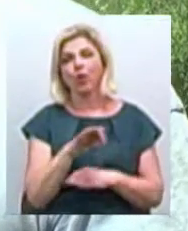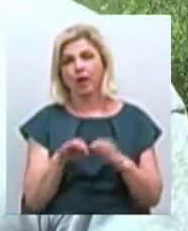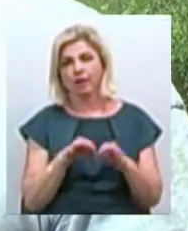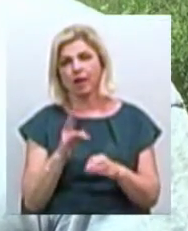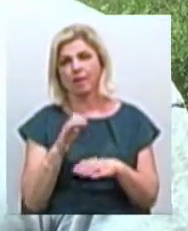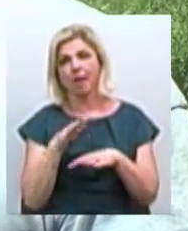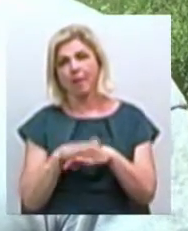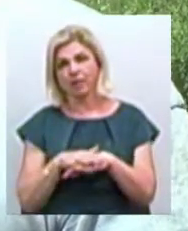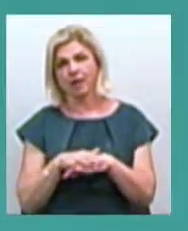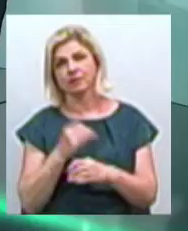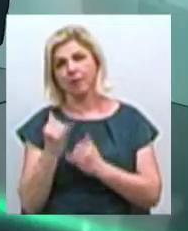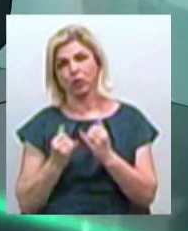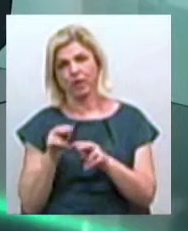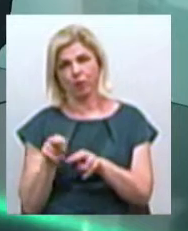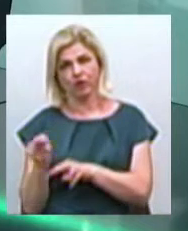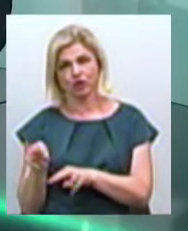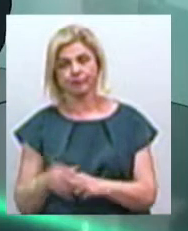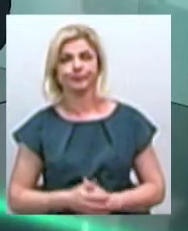баланс балансоутримувача.